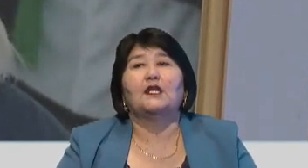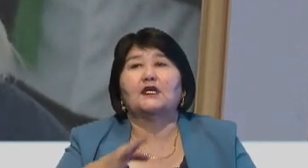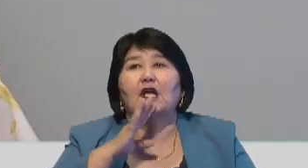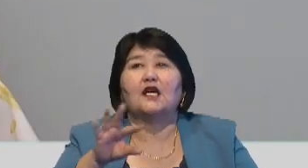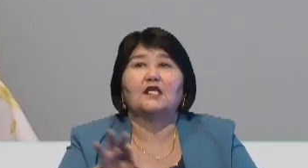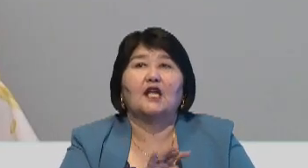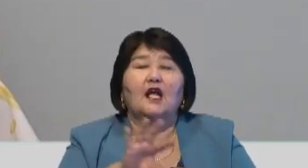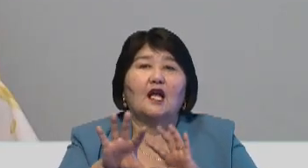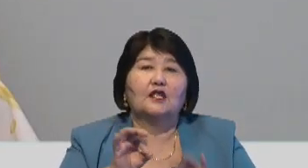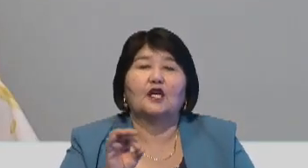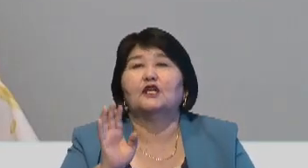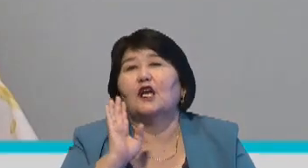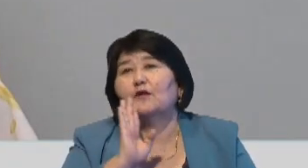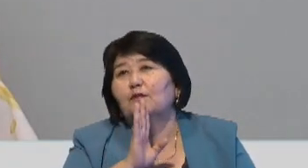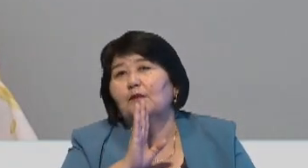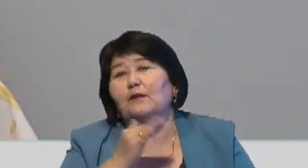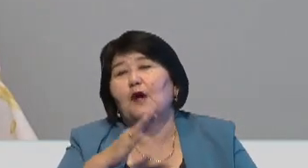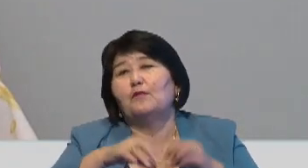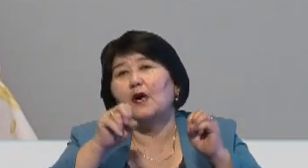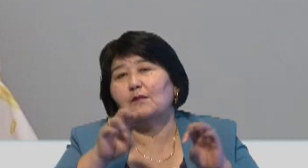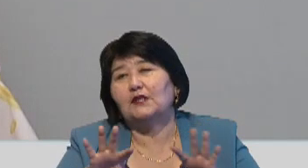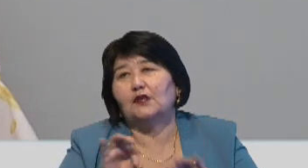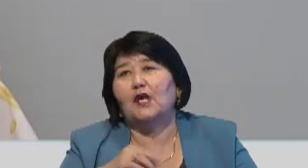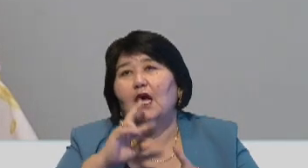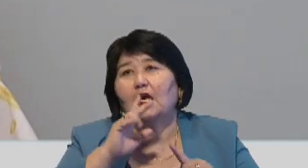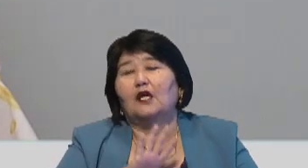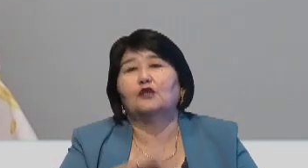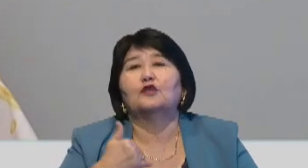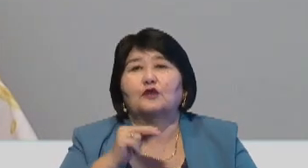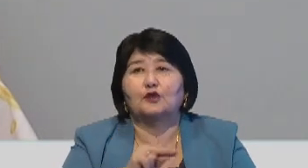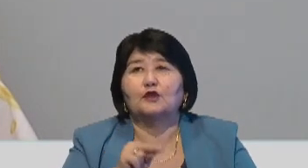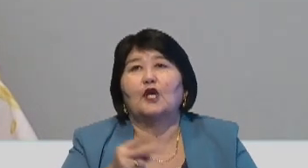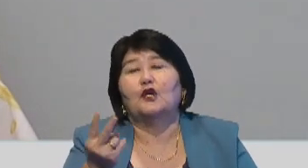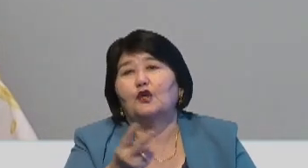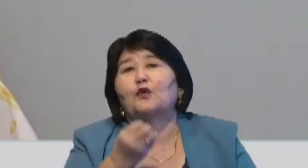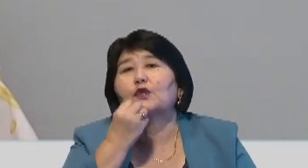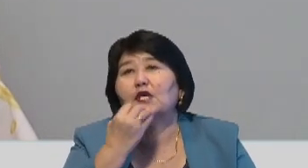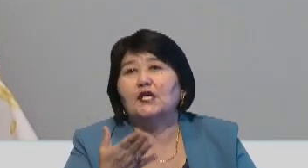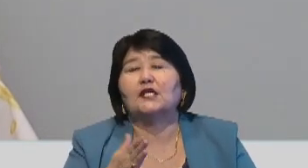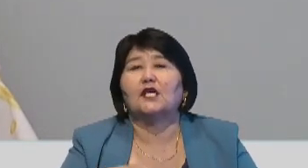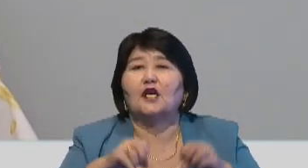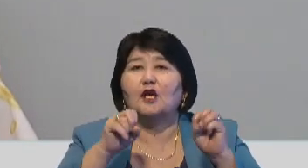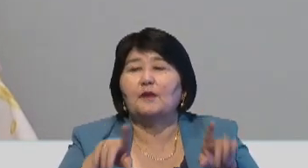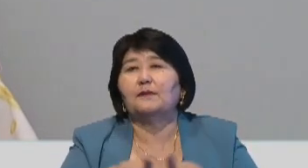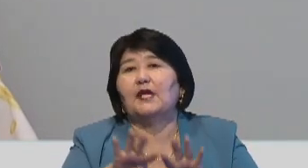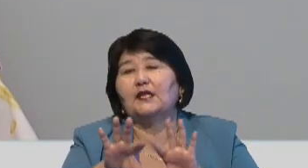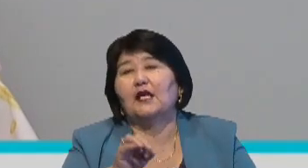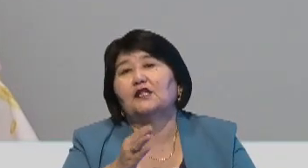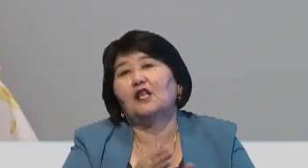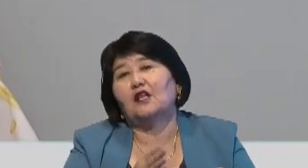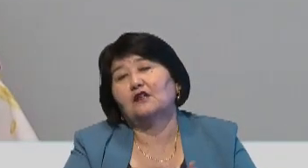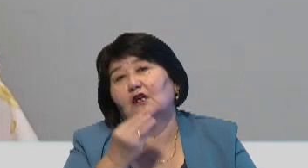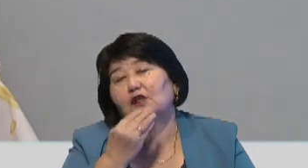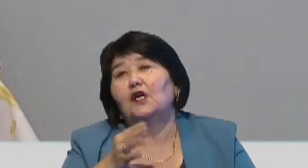таңдаудан, мамандық таңдаудан қателеспеуді үйреткенбіз. Екеуі де жақсы мамандықтарын таңдап, нандарын жеп